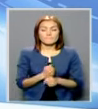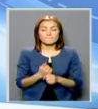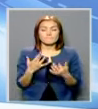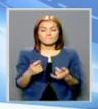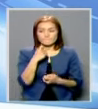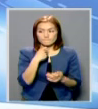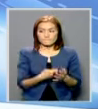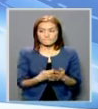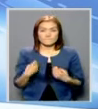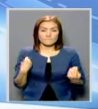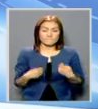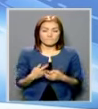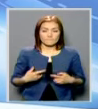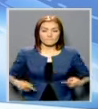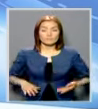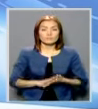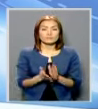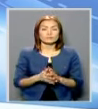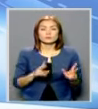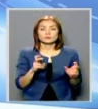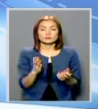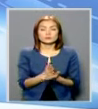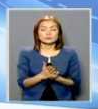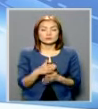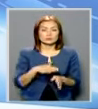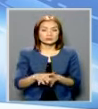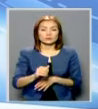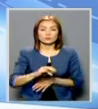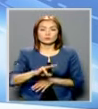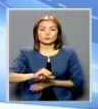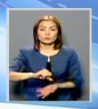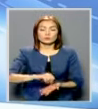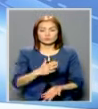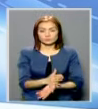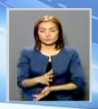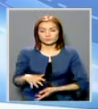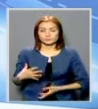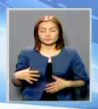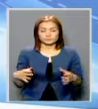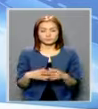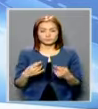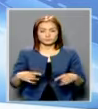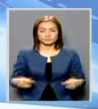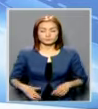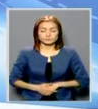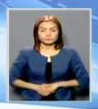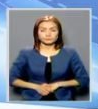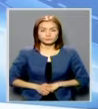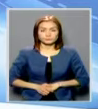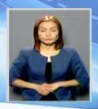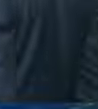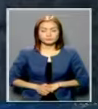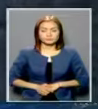продуктов питания и одежды. В мероприятии под названием «Сделано в Атырау» приняли участие представители компаний.